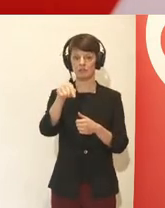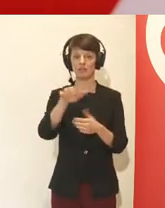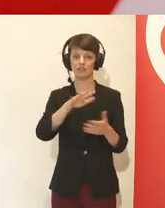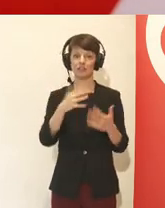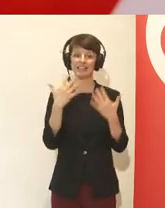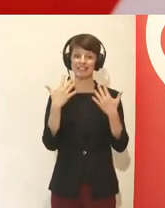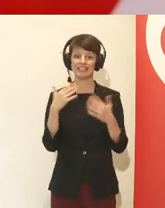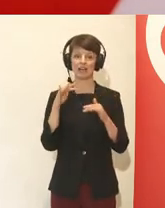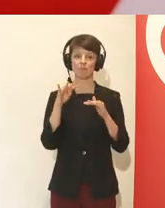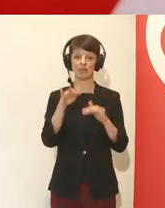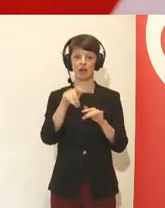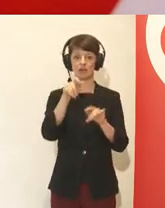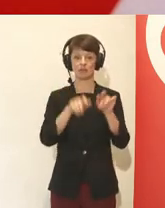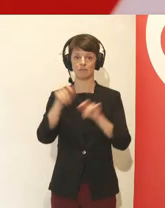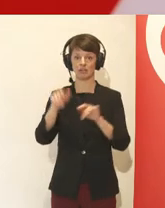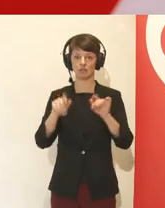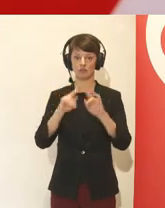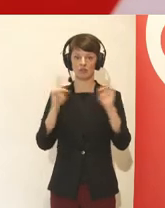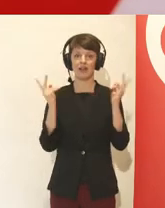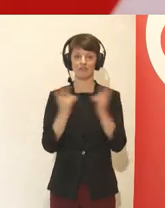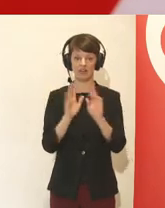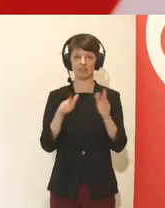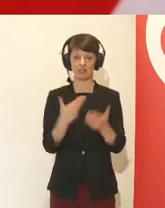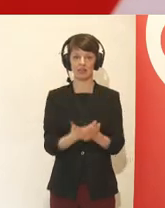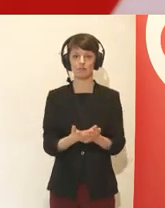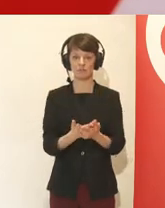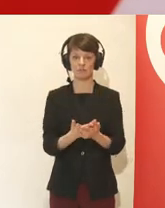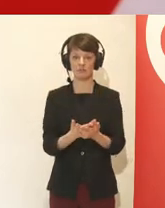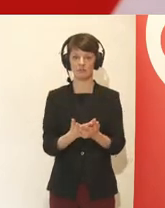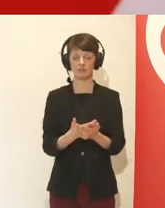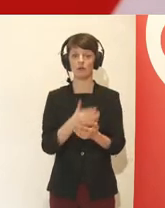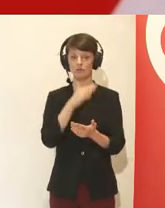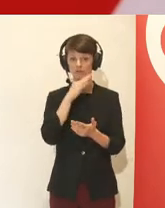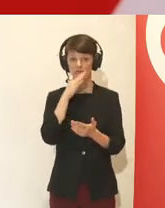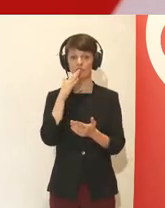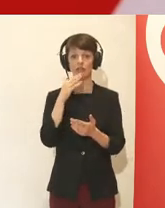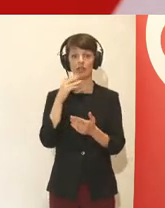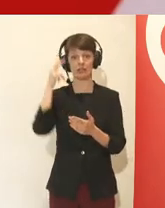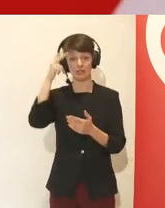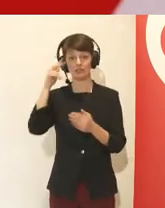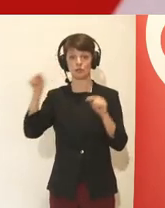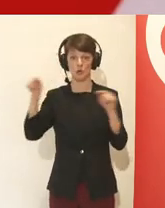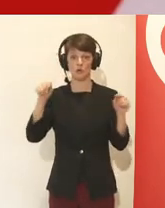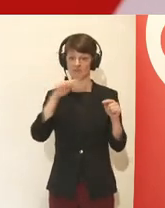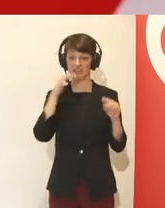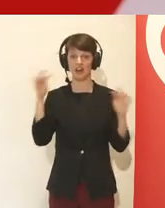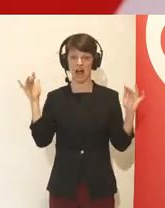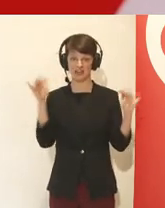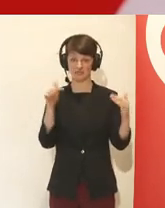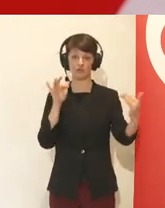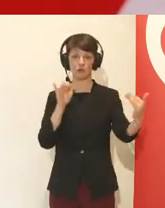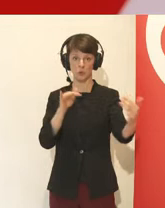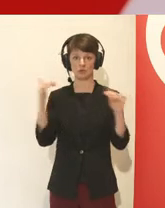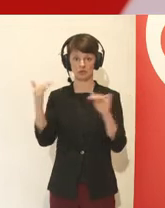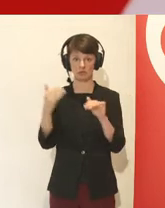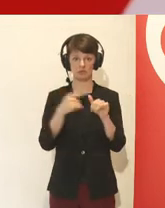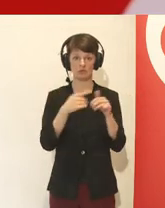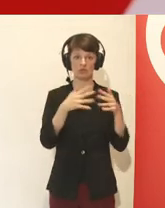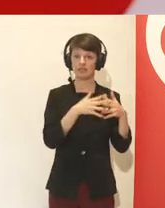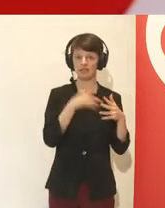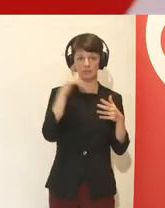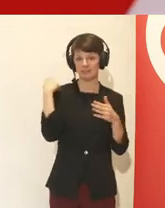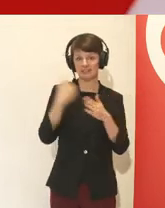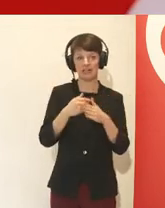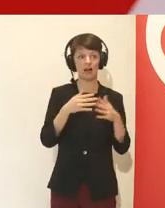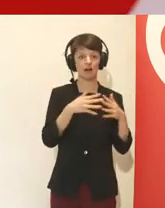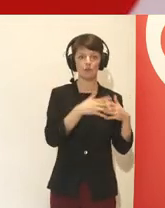zehn milliarden menschen auf der erde geben wird und es wird viele einflussreiche nationen geben nicht nur die usa und russland